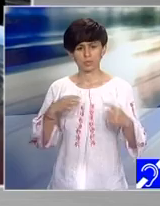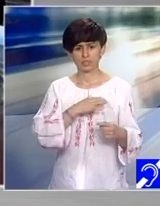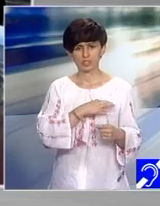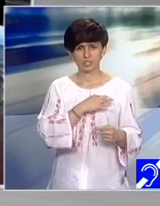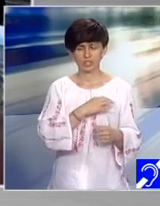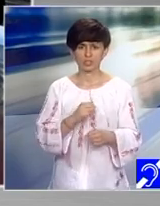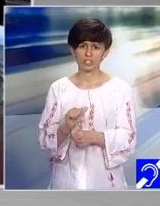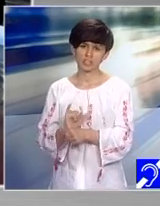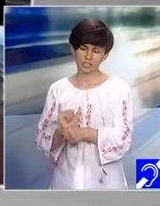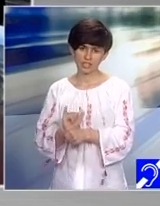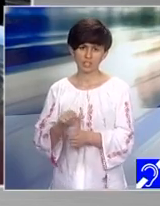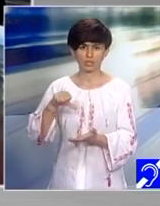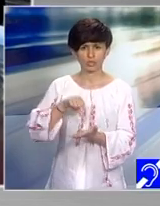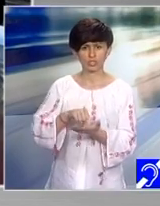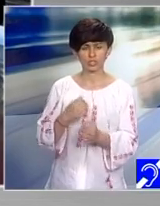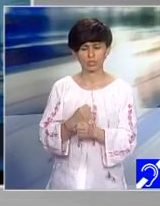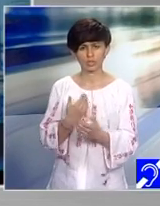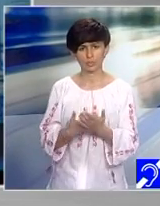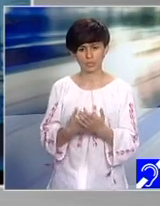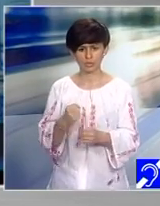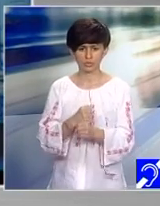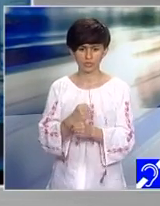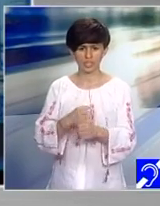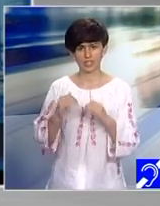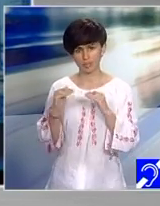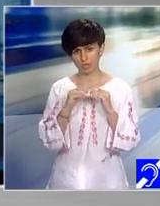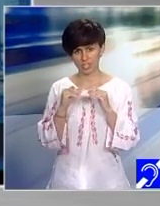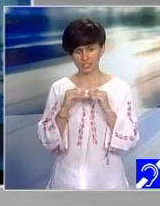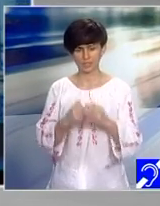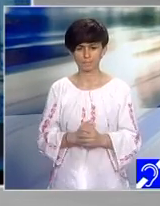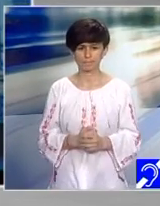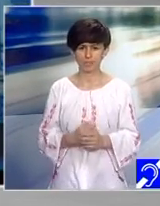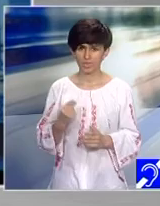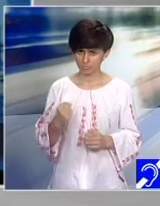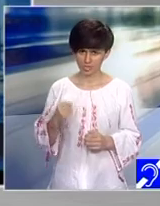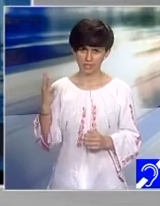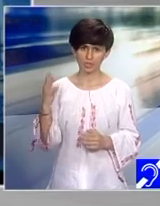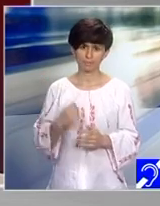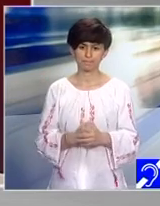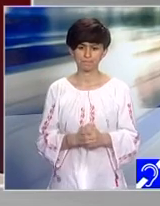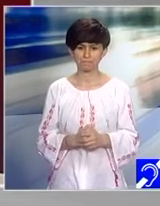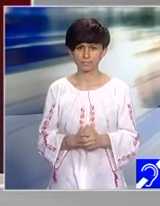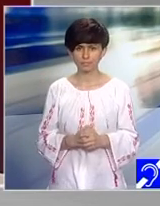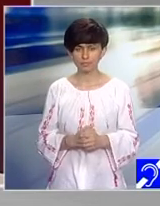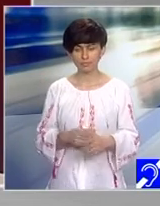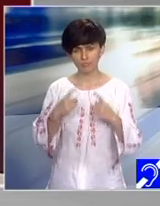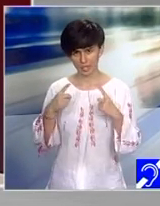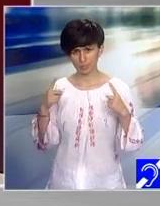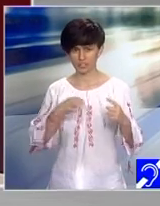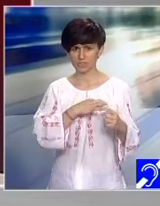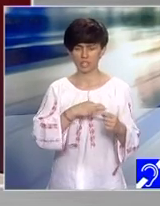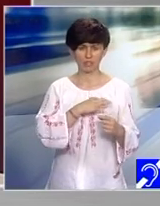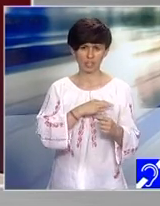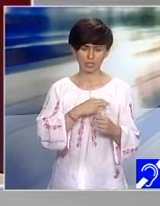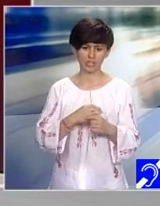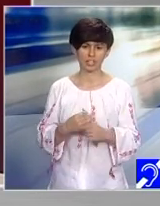directorul Centrului pentru Studierea Democrației. Bine ați venit! Mulțumesc că m-ați invitat! Și lector universitar dr. Viorel